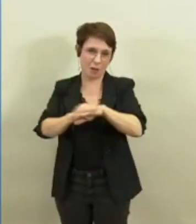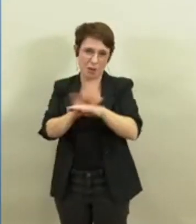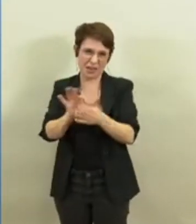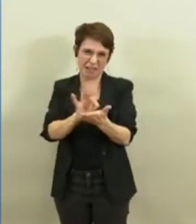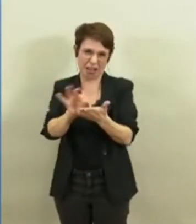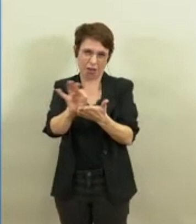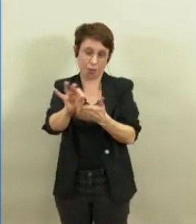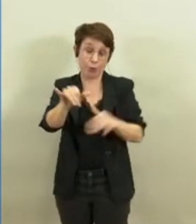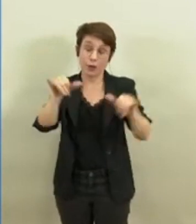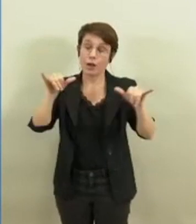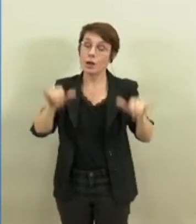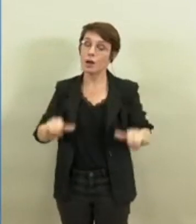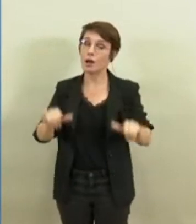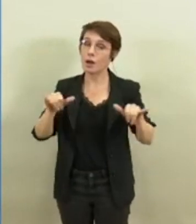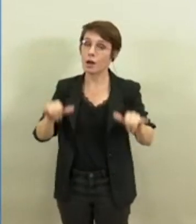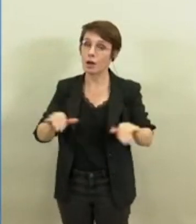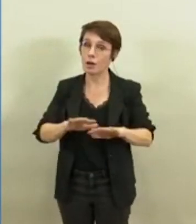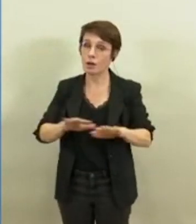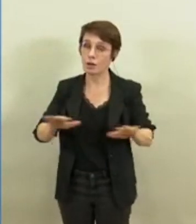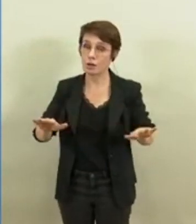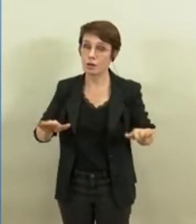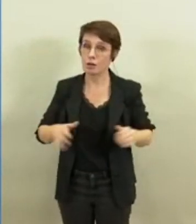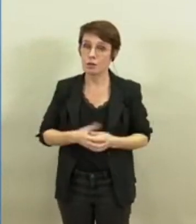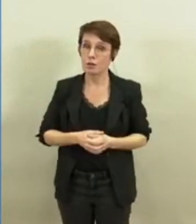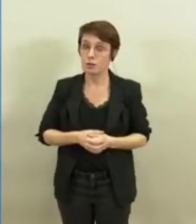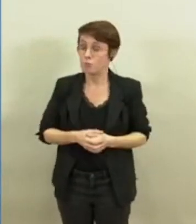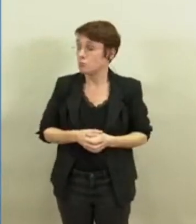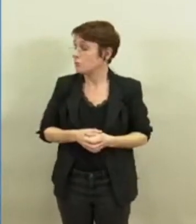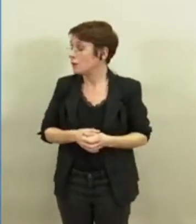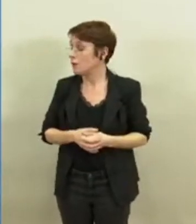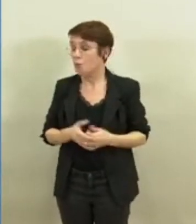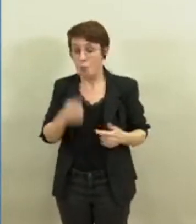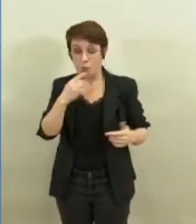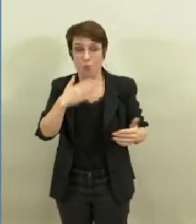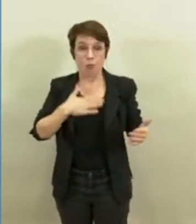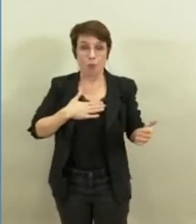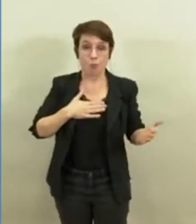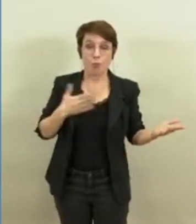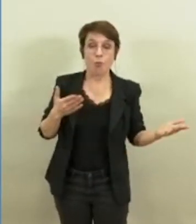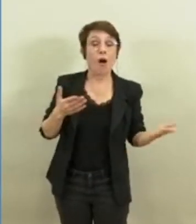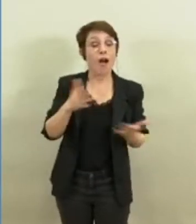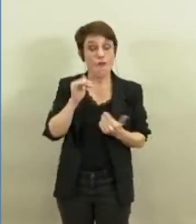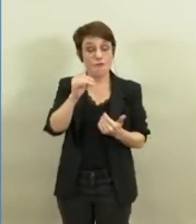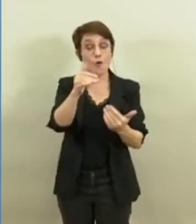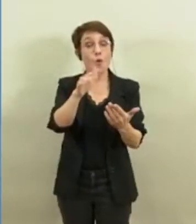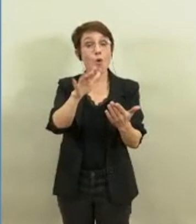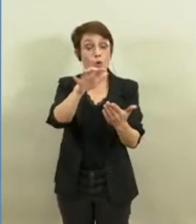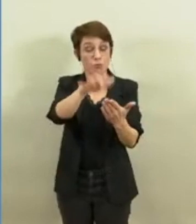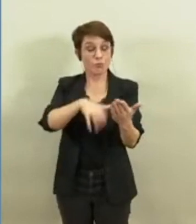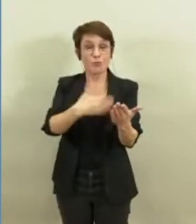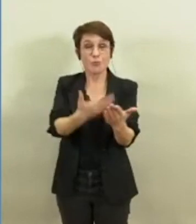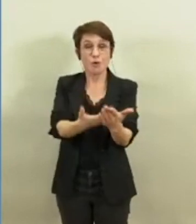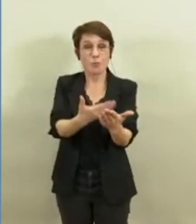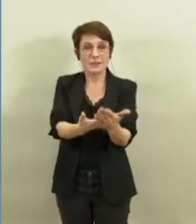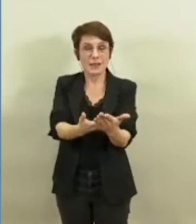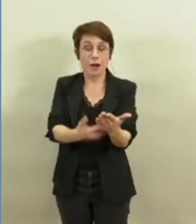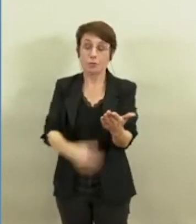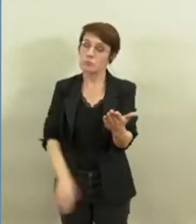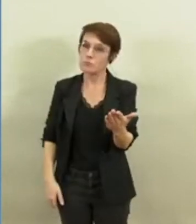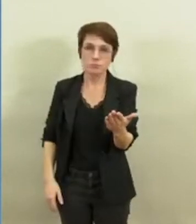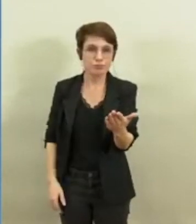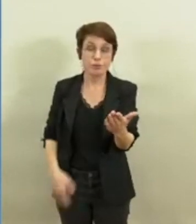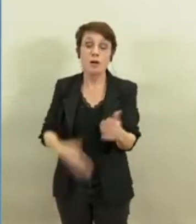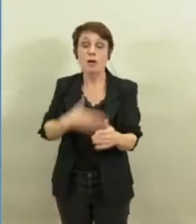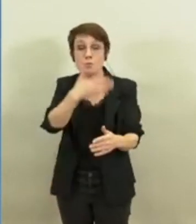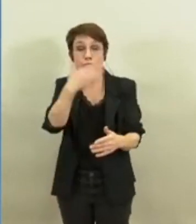à partir de sujets qu'ils ne mériteraient pas. Moi, j'aimerais que plutôt que de voter des vœux de ce type, vos adjoints